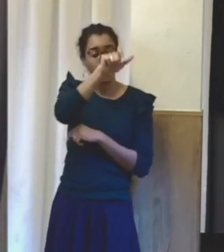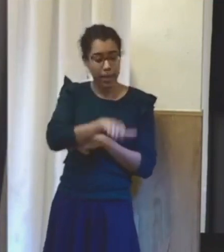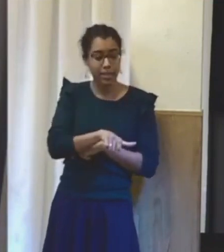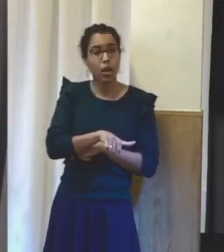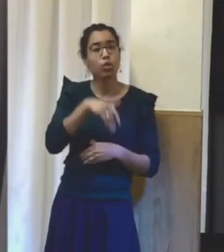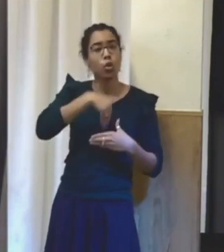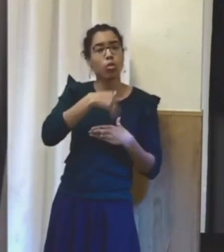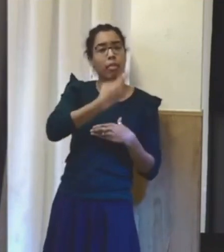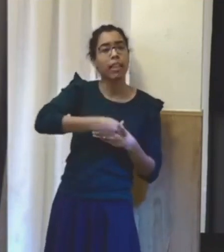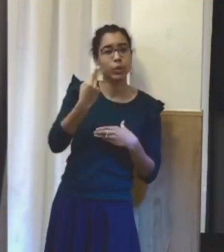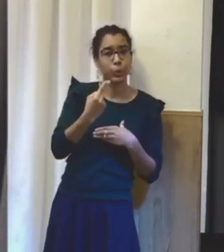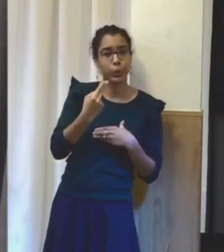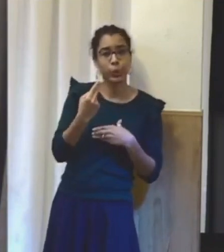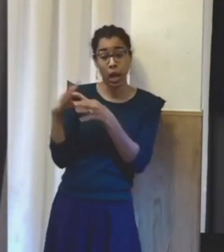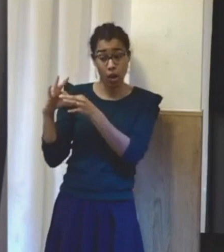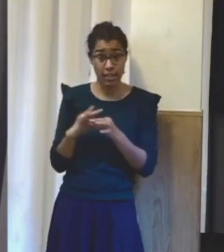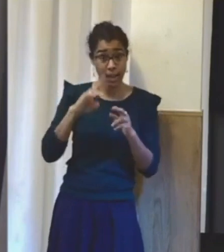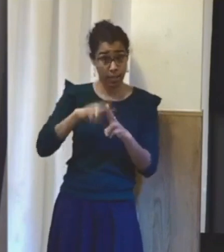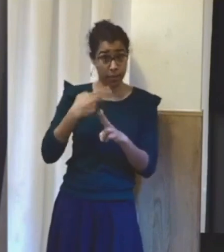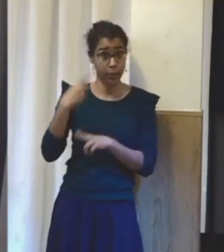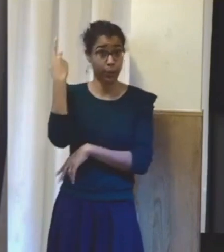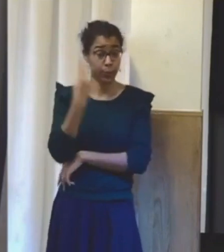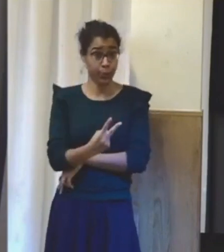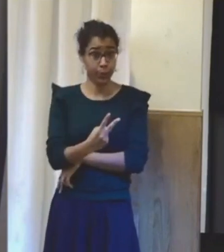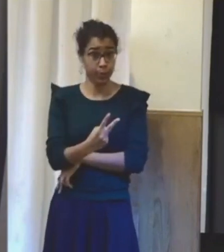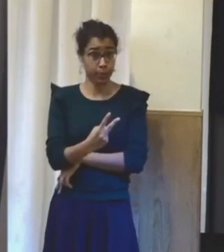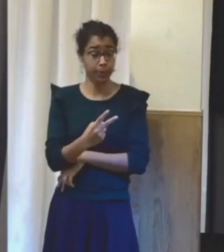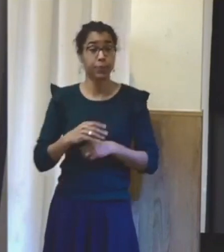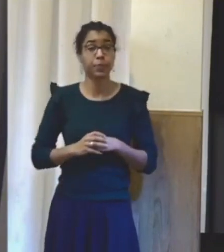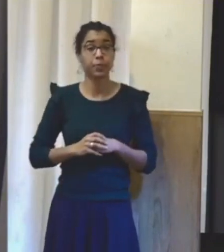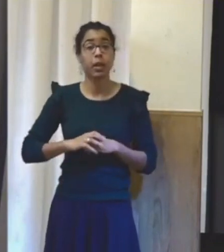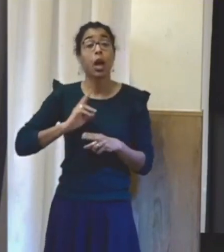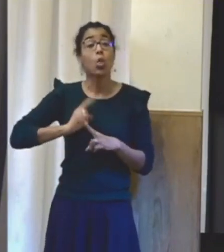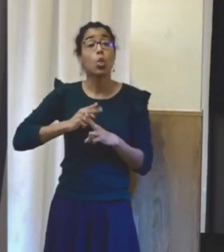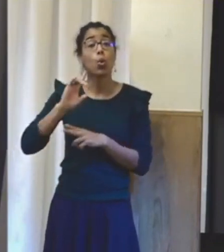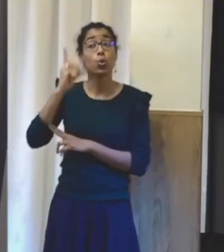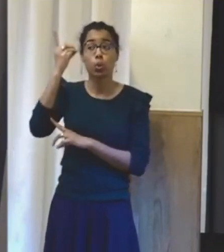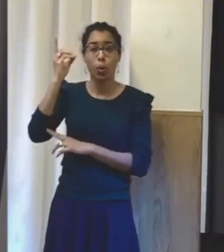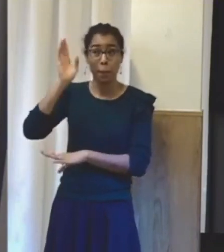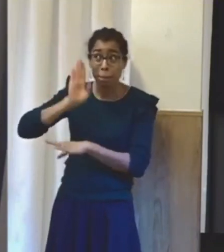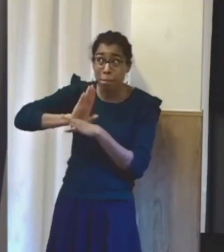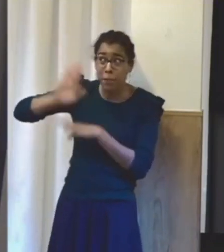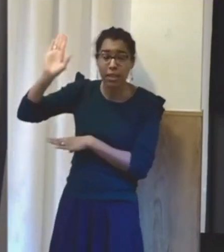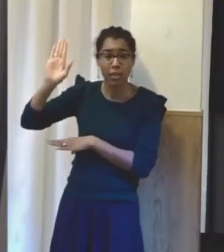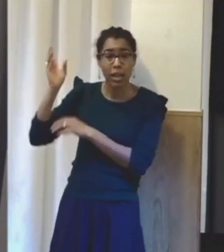est en relation avec la nature de cette personne. Le nom de Dieu est propre